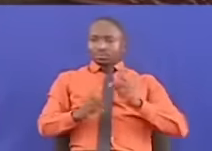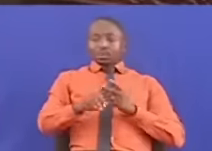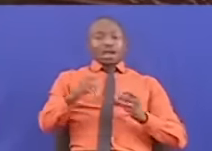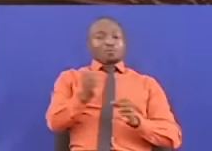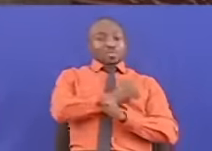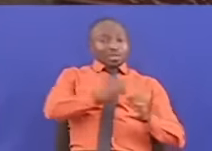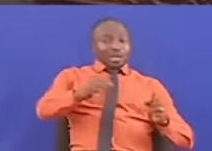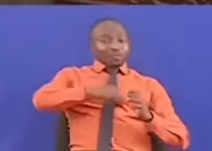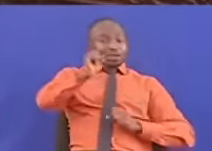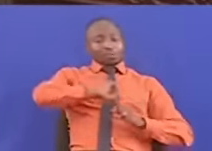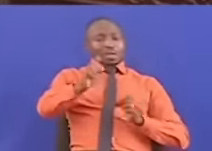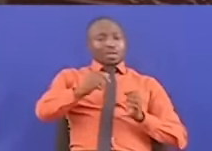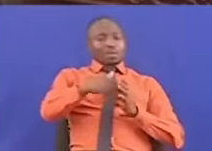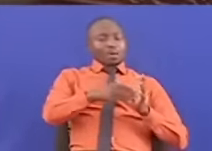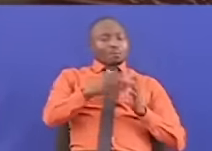kaz